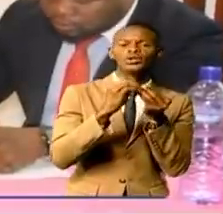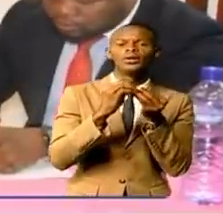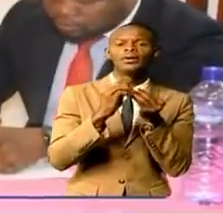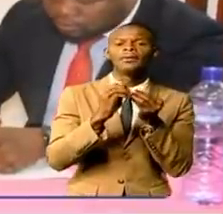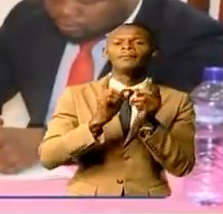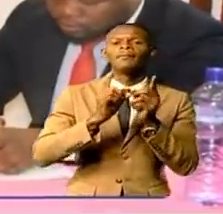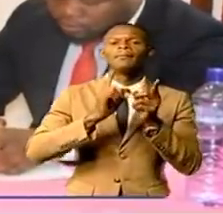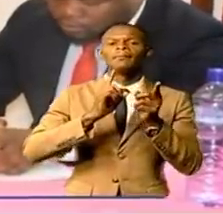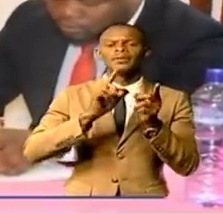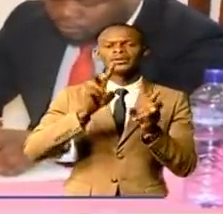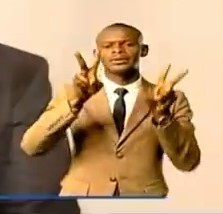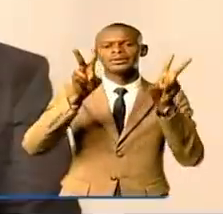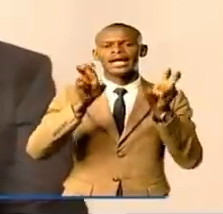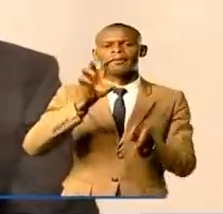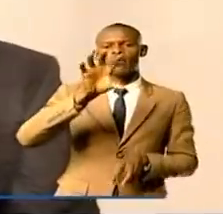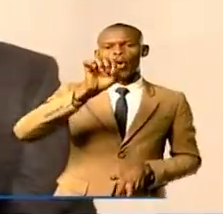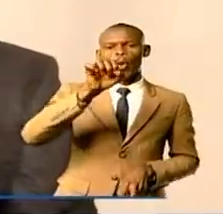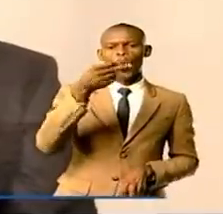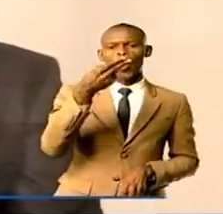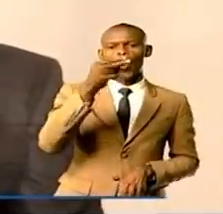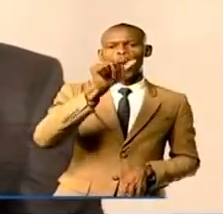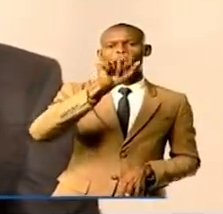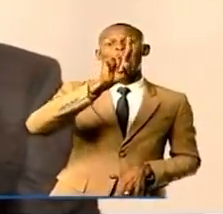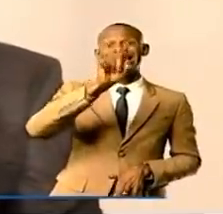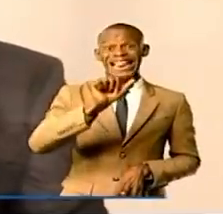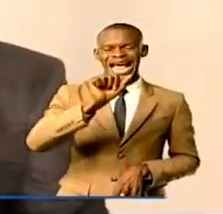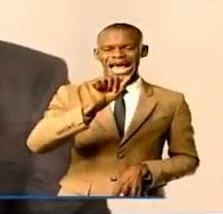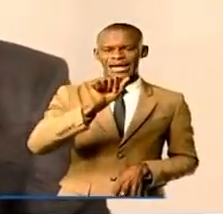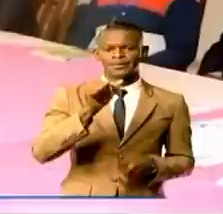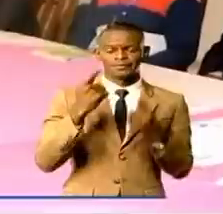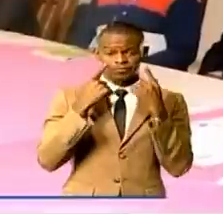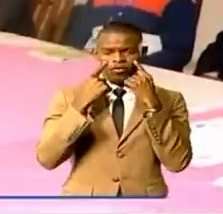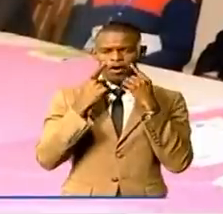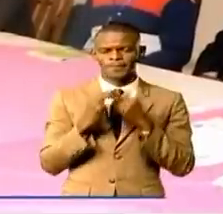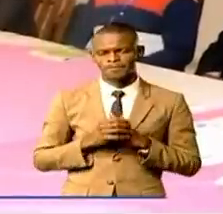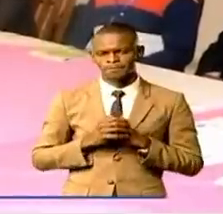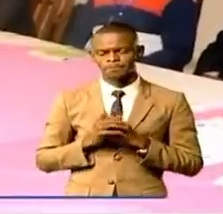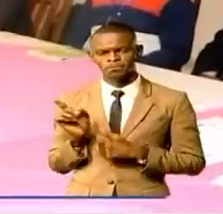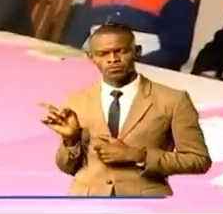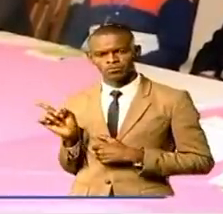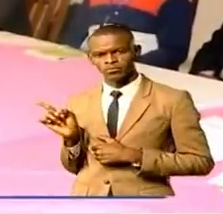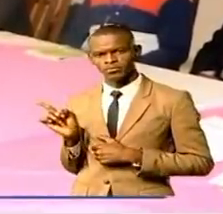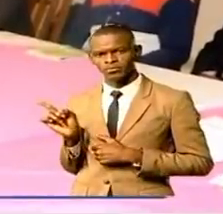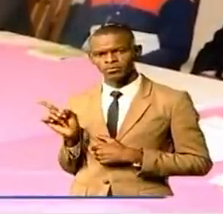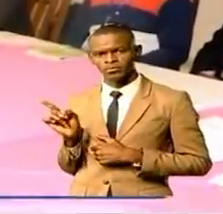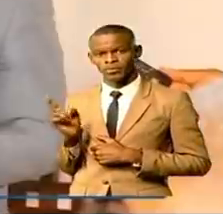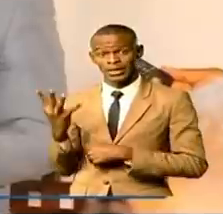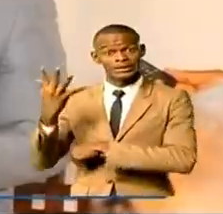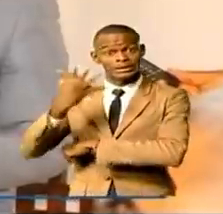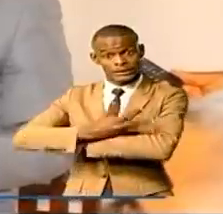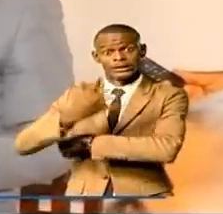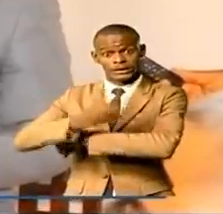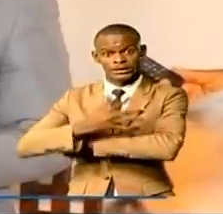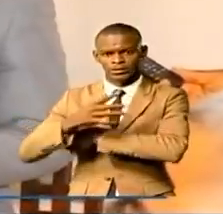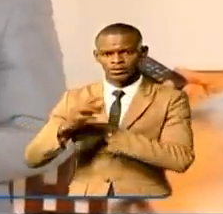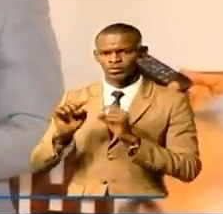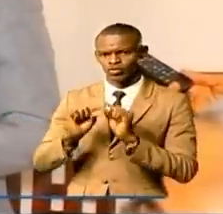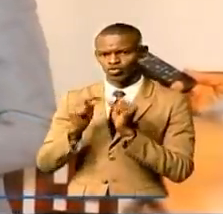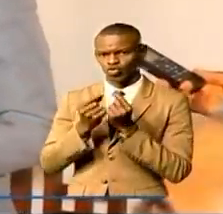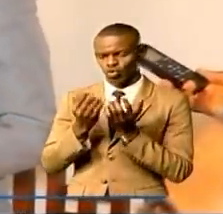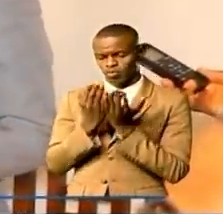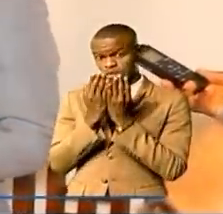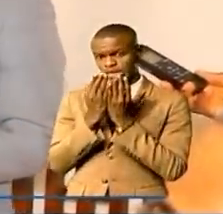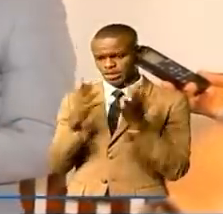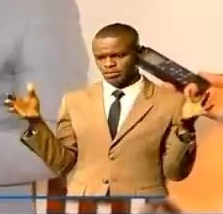pays signataires du traité de Port-Louis. Pendant 5 jours, les groupes d'études d'intervention dans son volet formation,